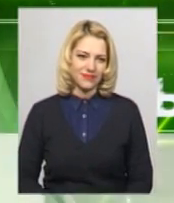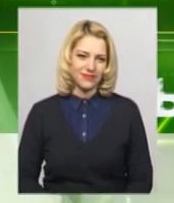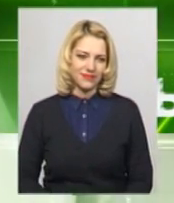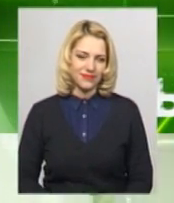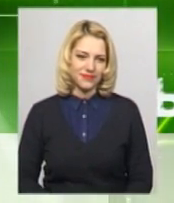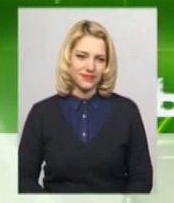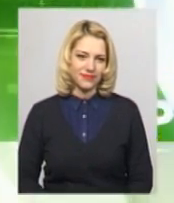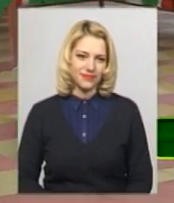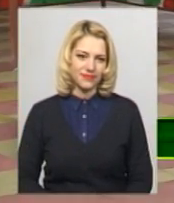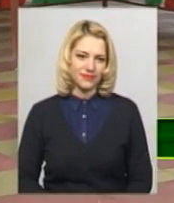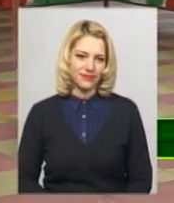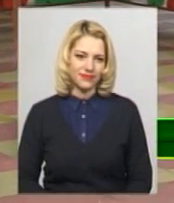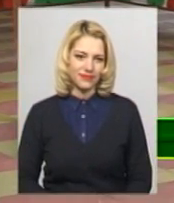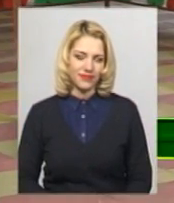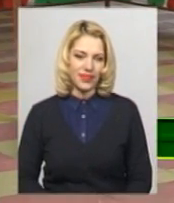Музика